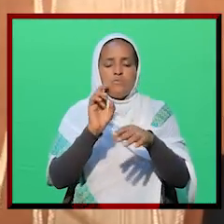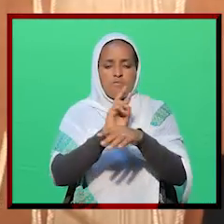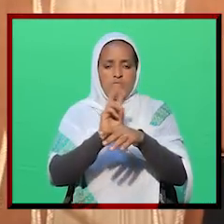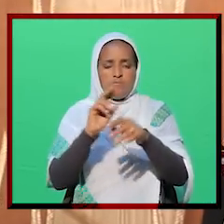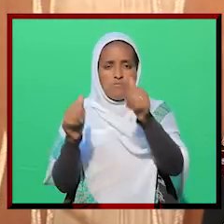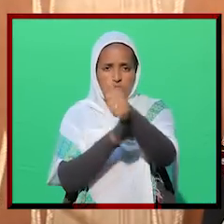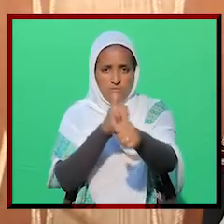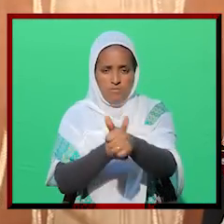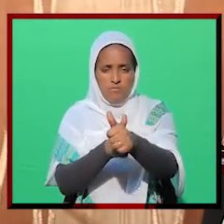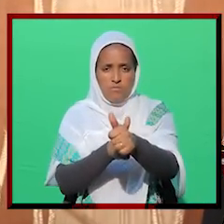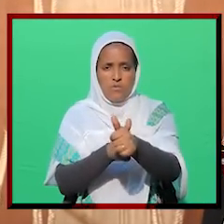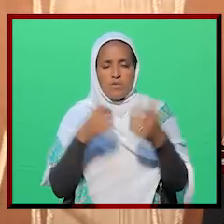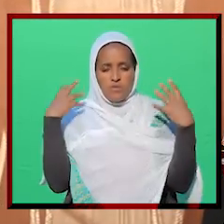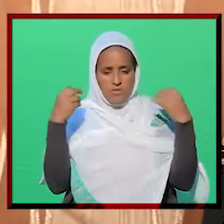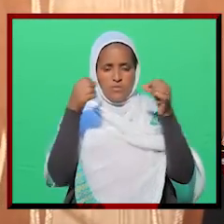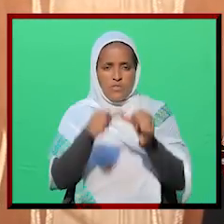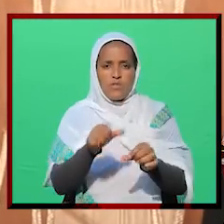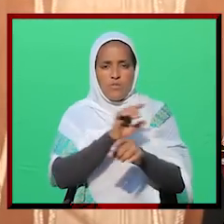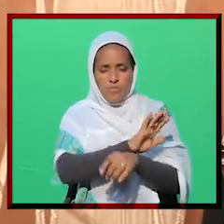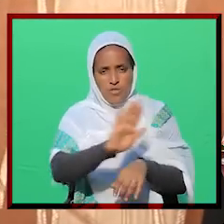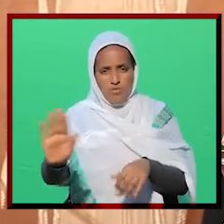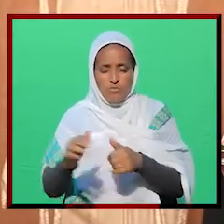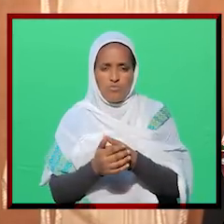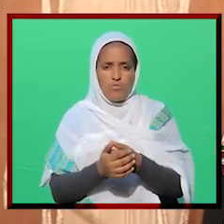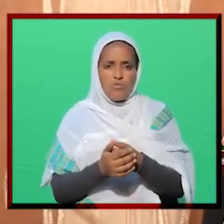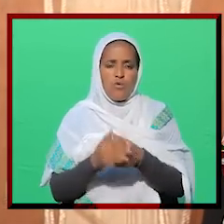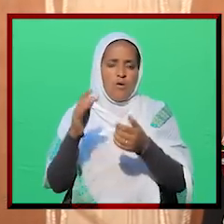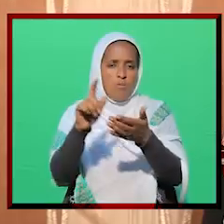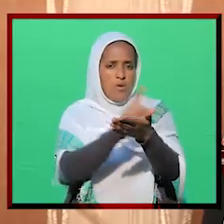መንፈሳዊ ቴሌቪዥን መርሃ ግብር ተከታታዮች እንደምን ሰነበታችሁ?